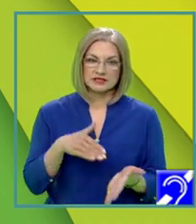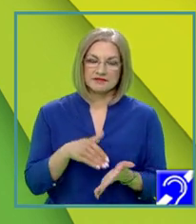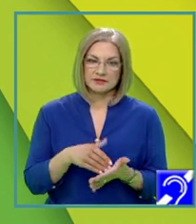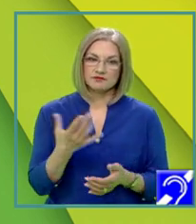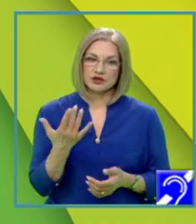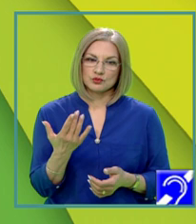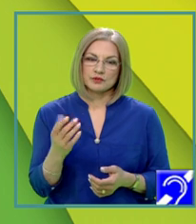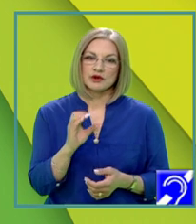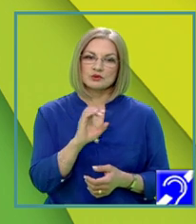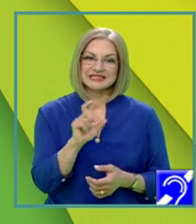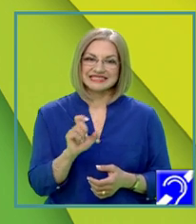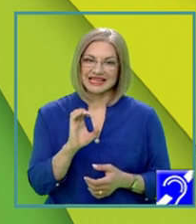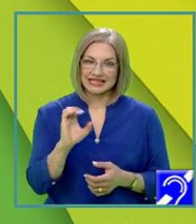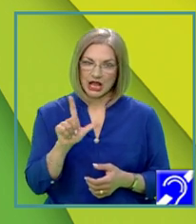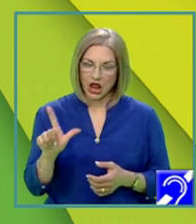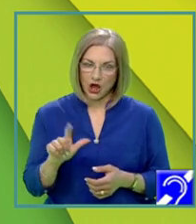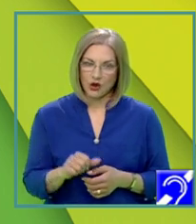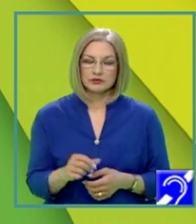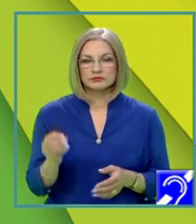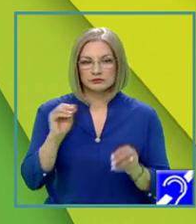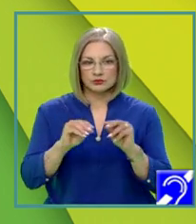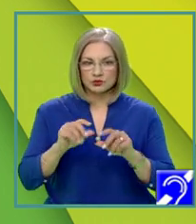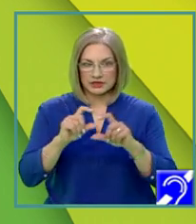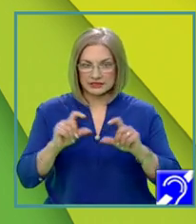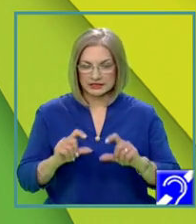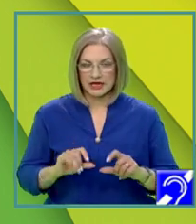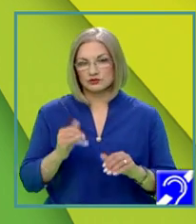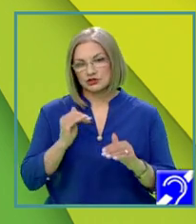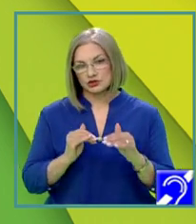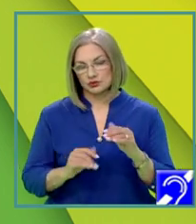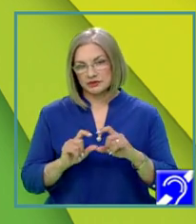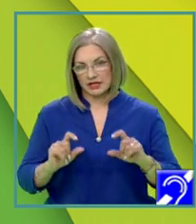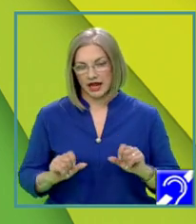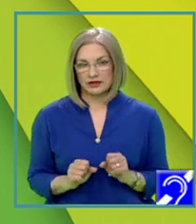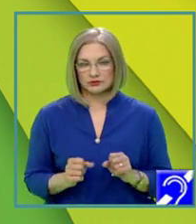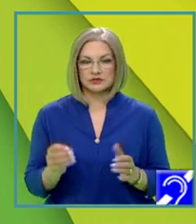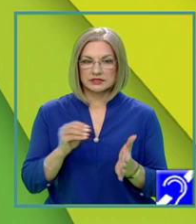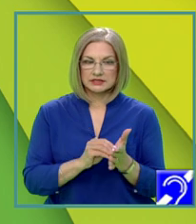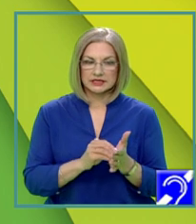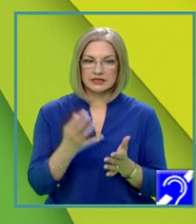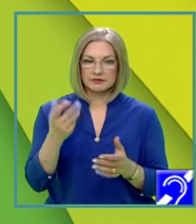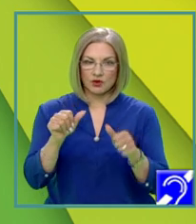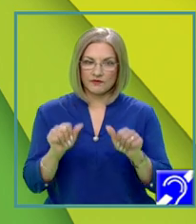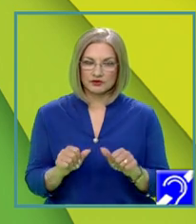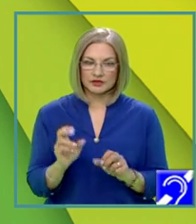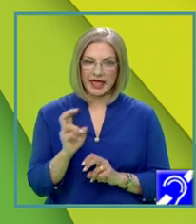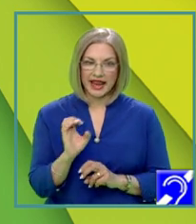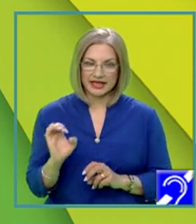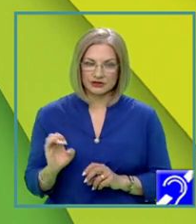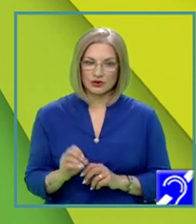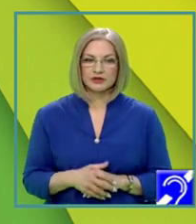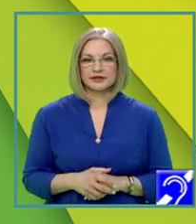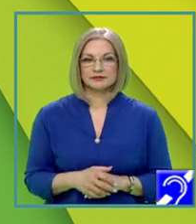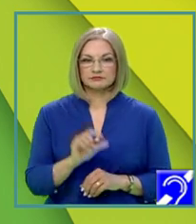Atomic z al clorului vor repartiza electronii pe straturi și substraturi scriem configurația electronică Așadar 1 S2 2 S2